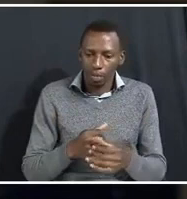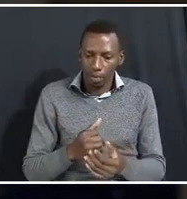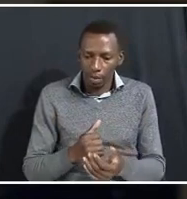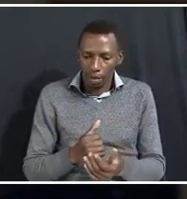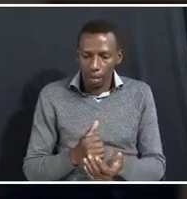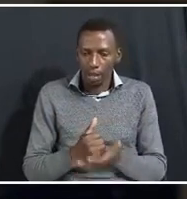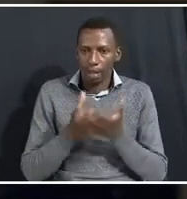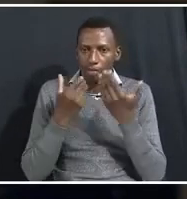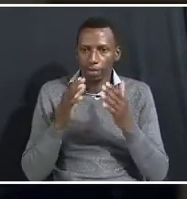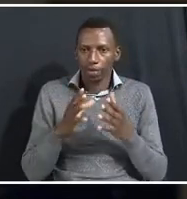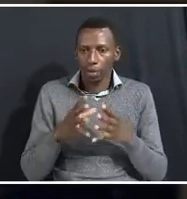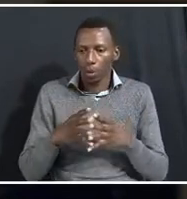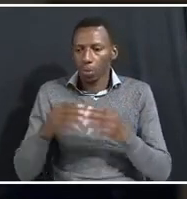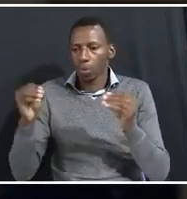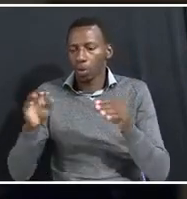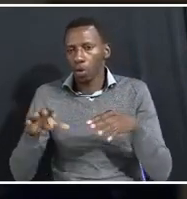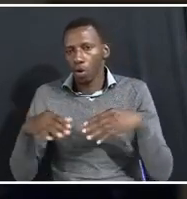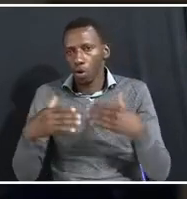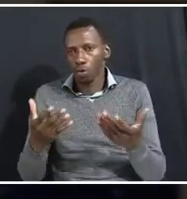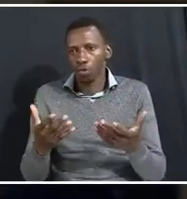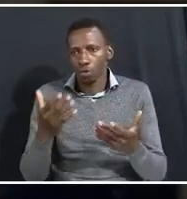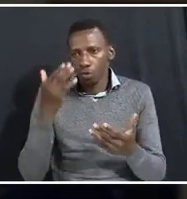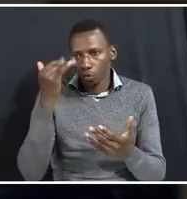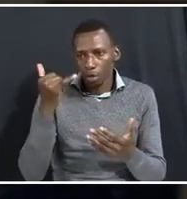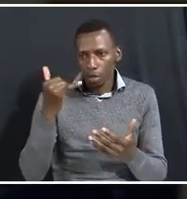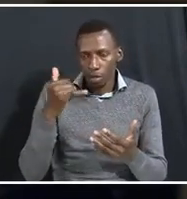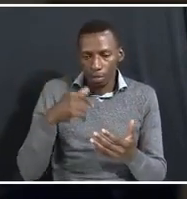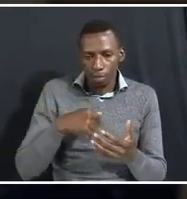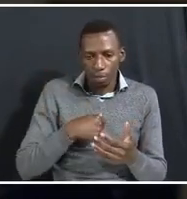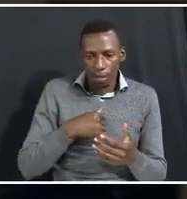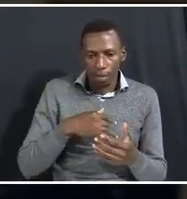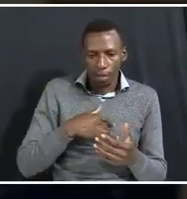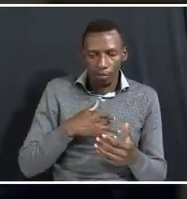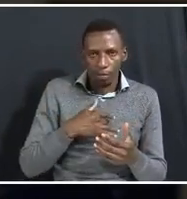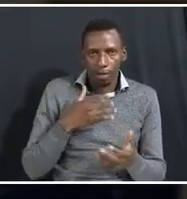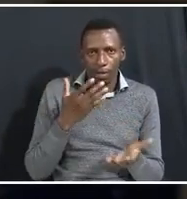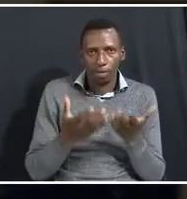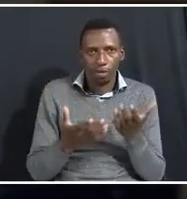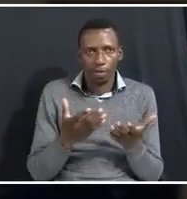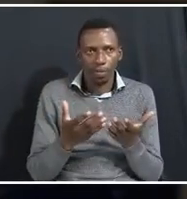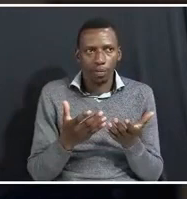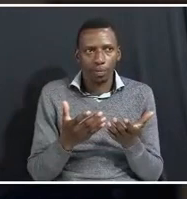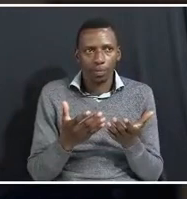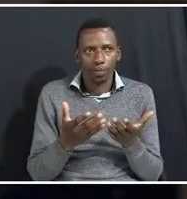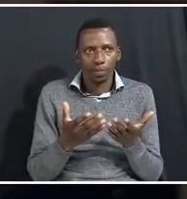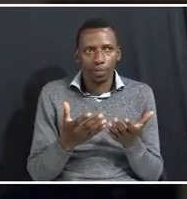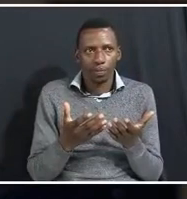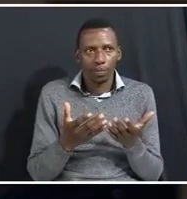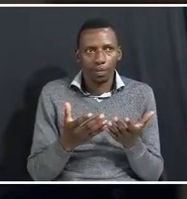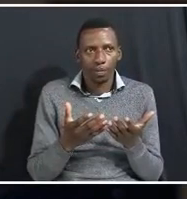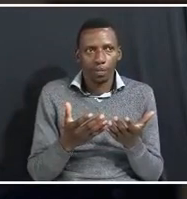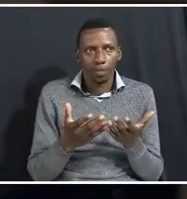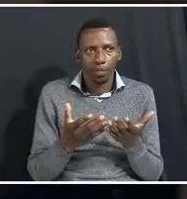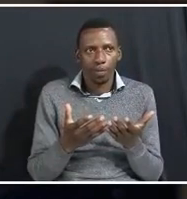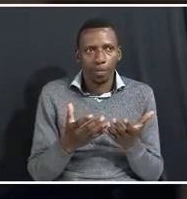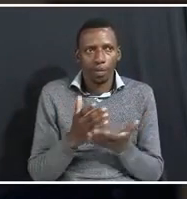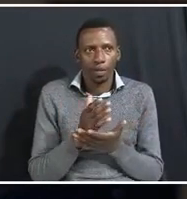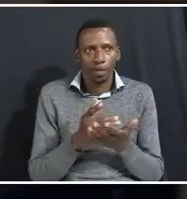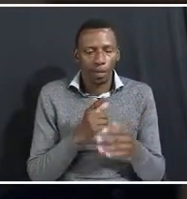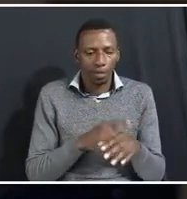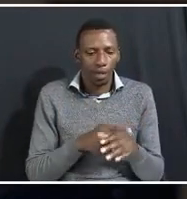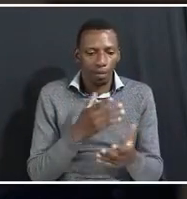alienda akaenda. Kwa sababu nahisi kuwa huenda kunatokea times ambazo kuna